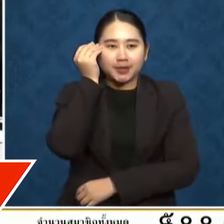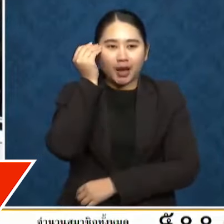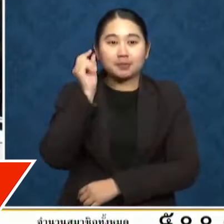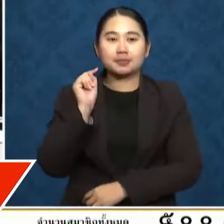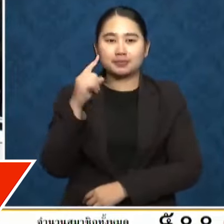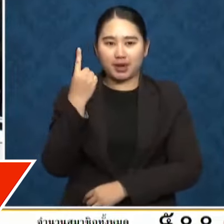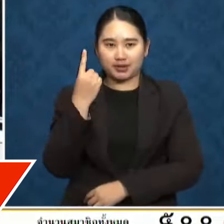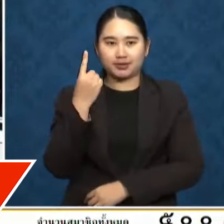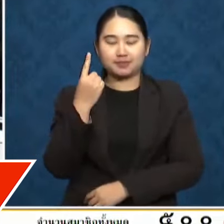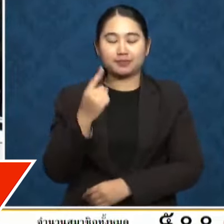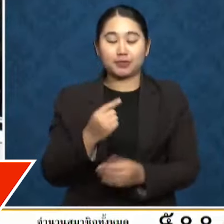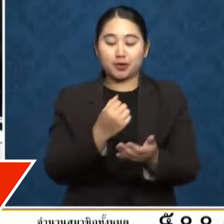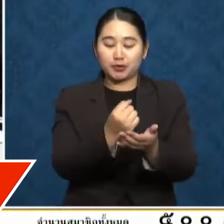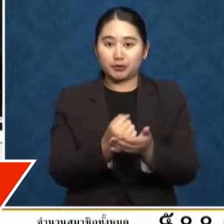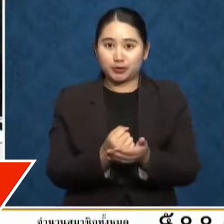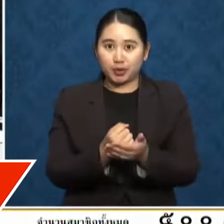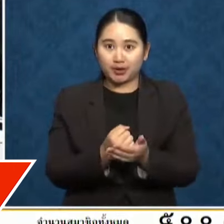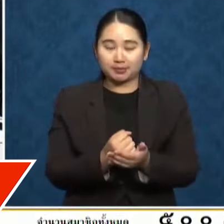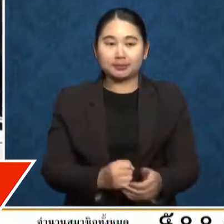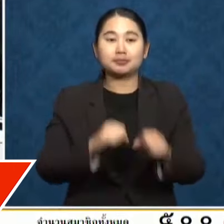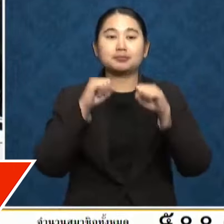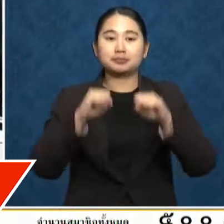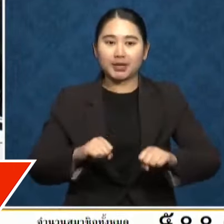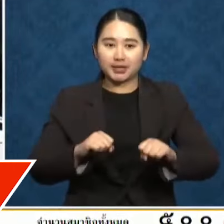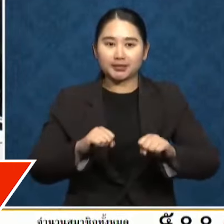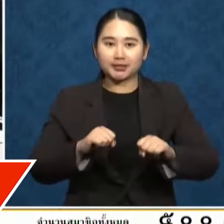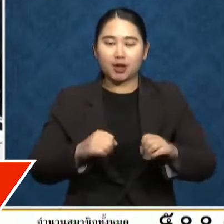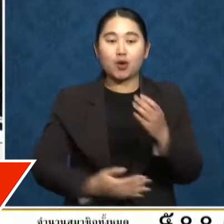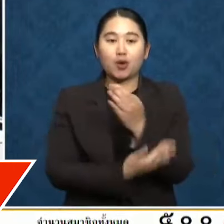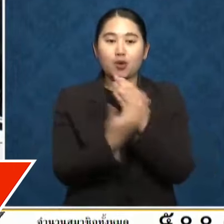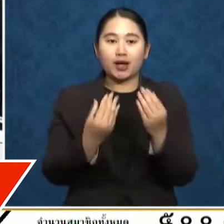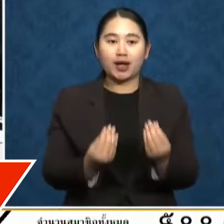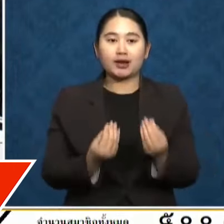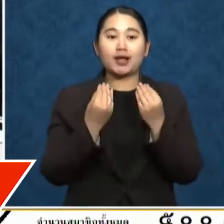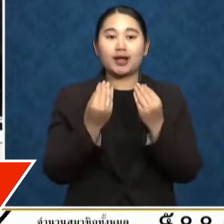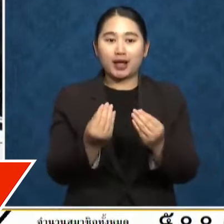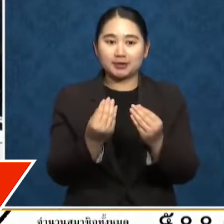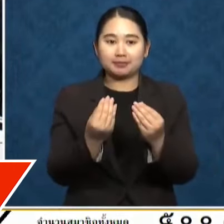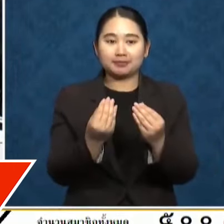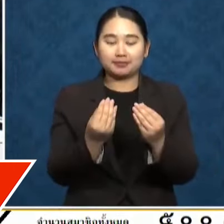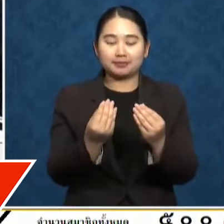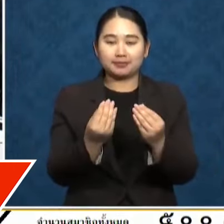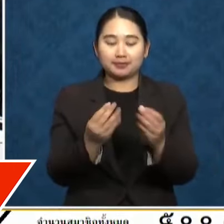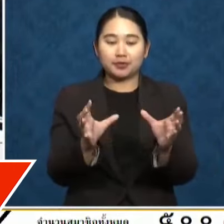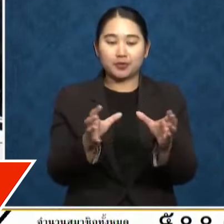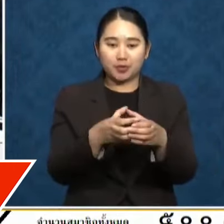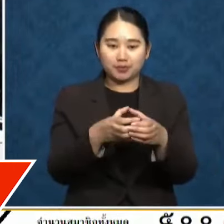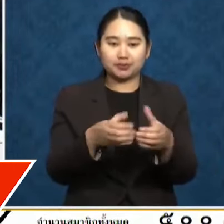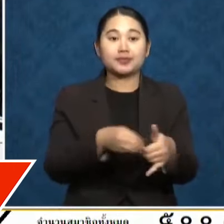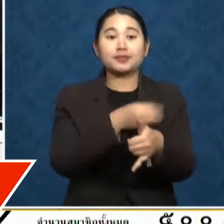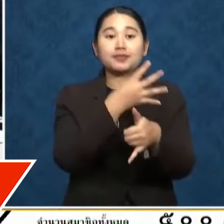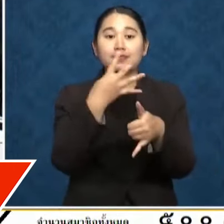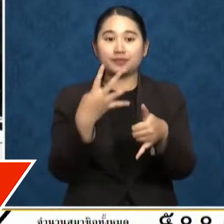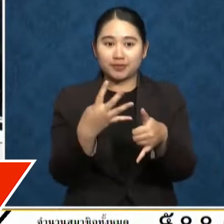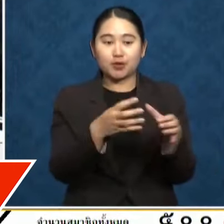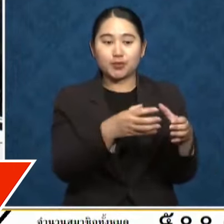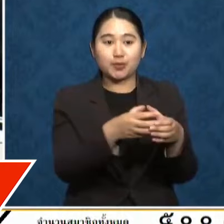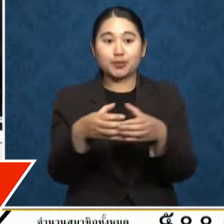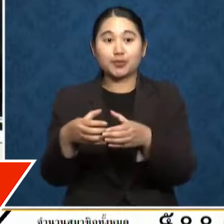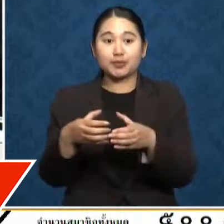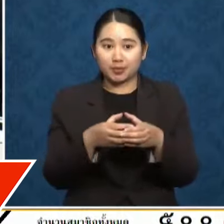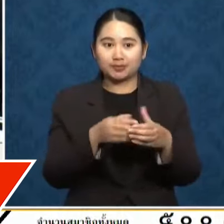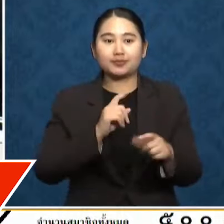อยากให้ทกท่านมาร่วมกันเปิดประตูแห่งสทธิสรีภาพคืนให้กับบุคคลขามเพศทุกๆกลุ